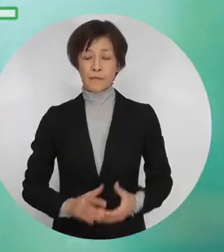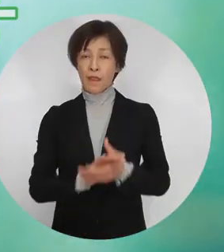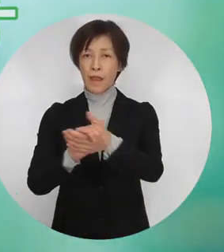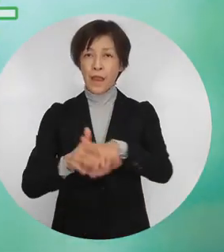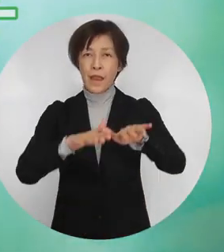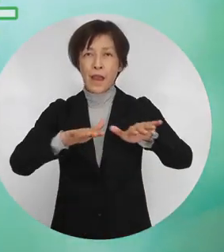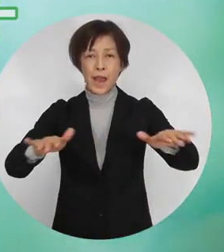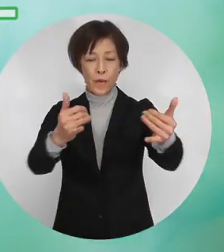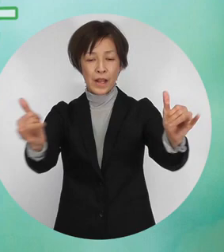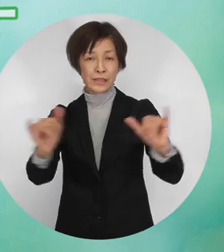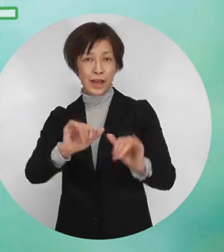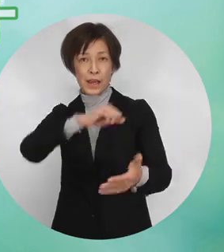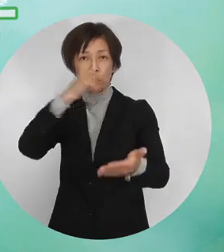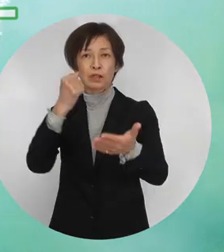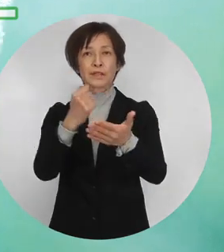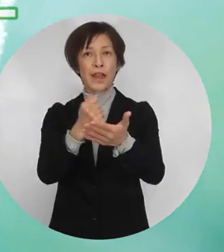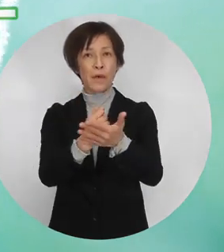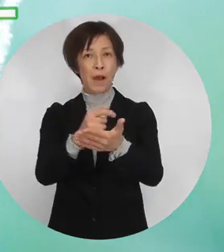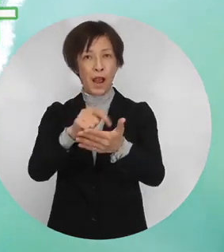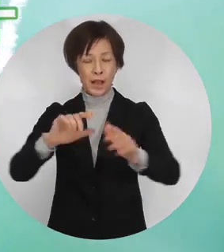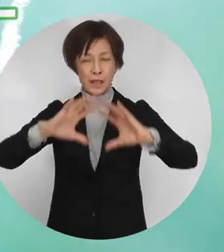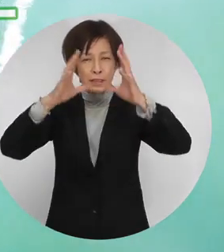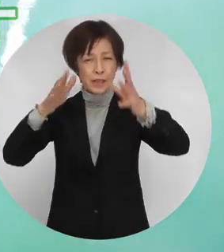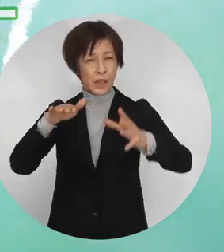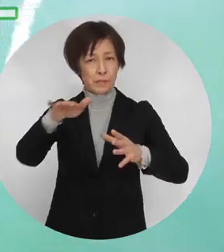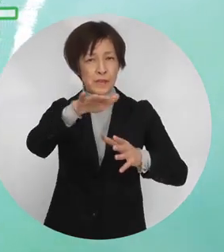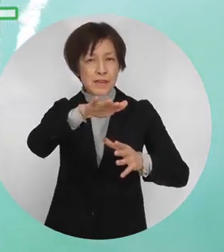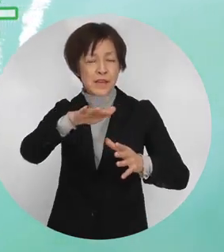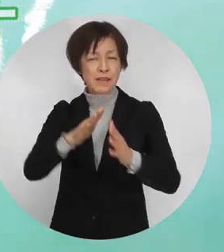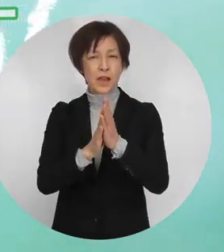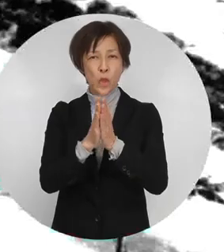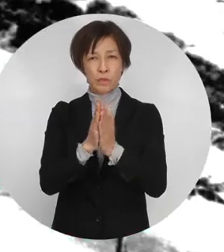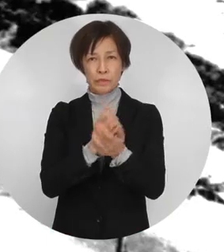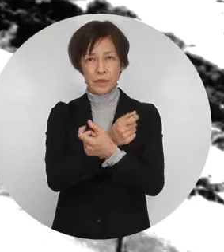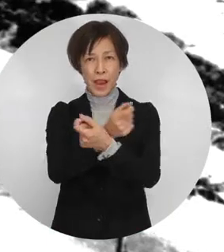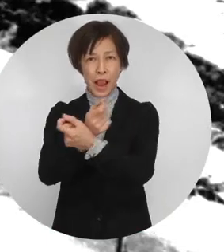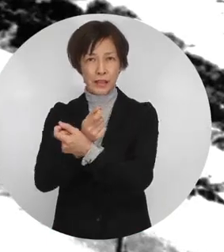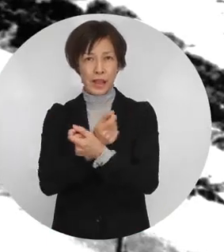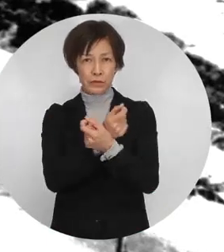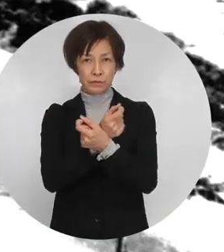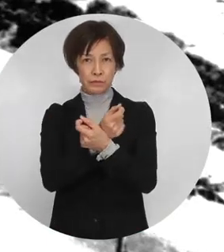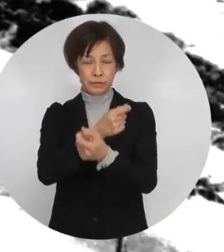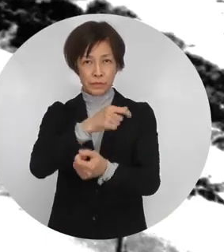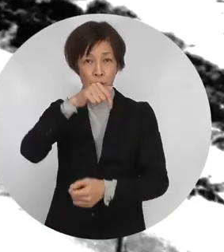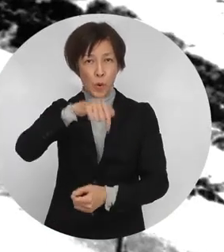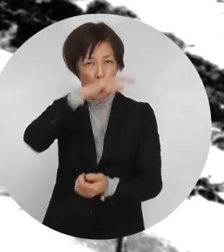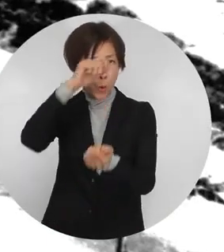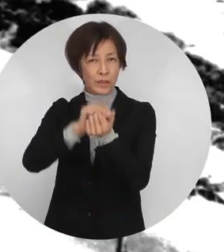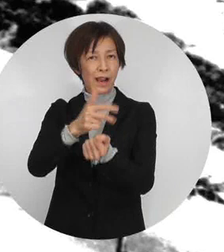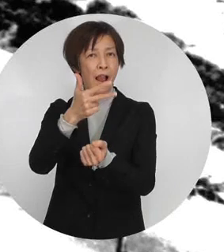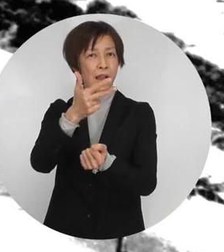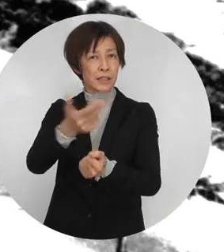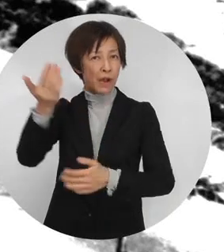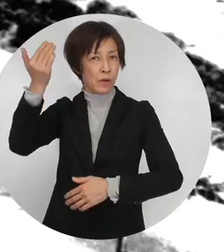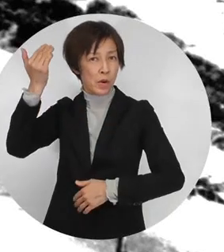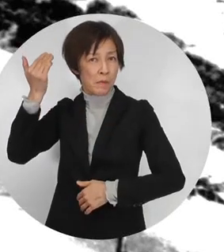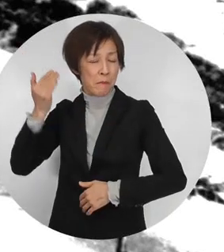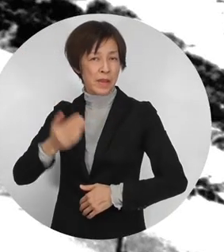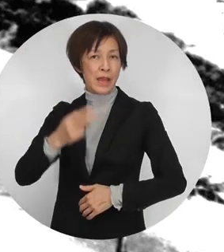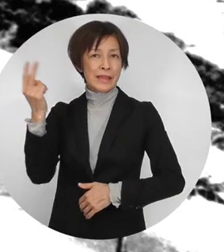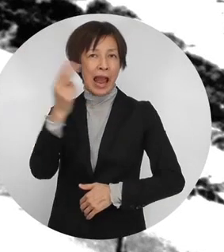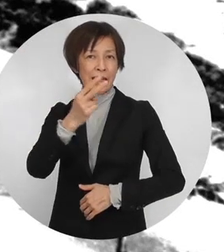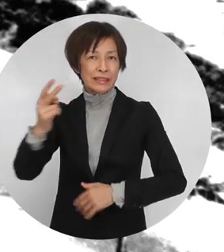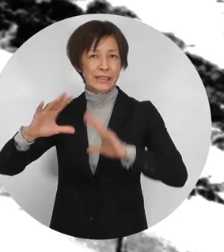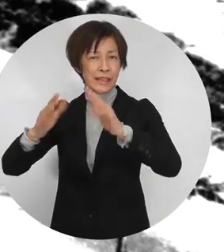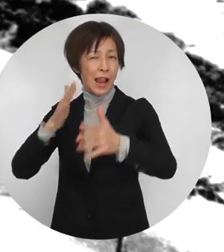平和な社会の実現は人類共通の願いです。堺市はこれまで第二次世界大